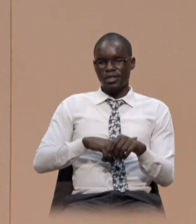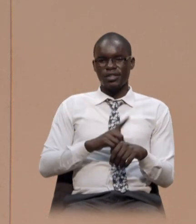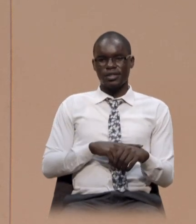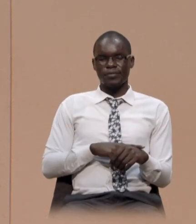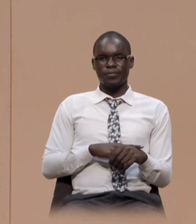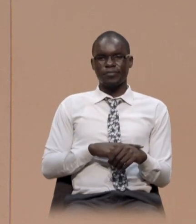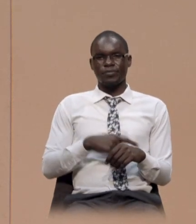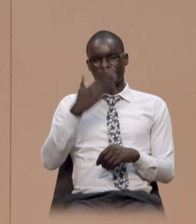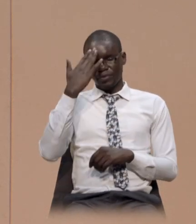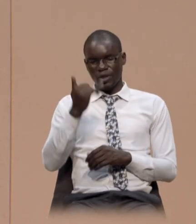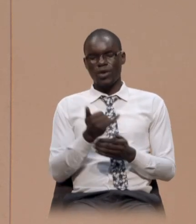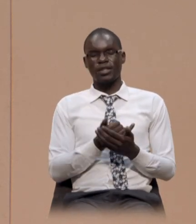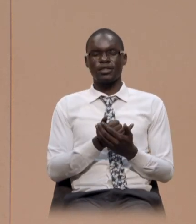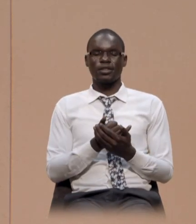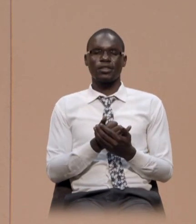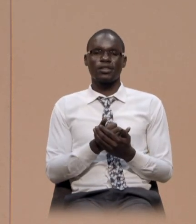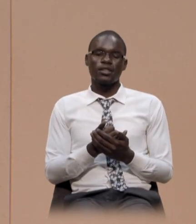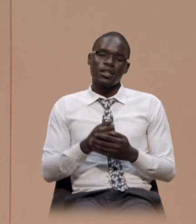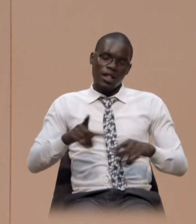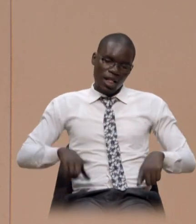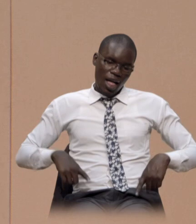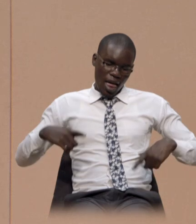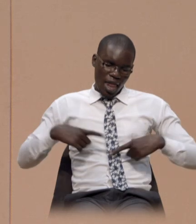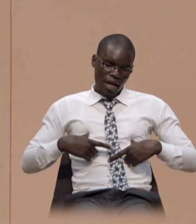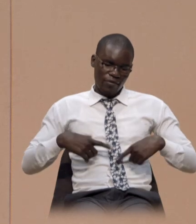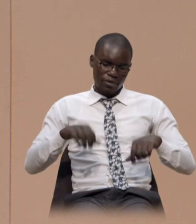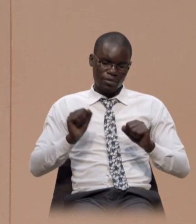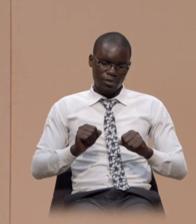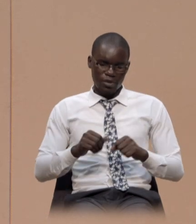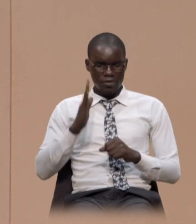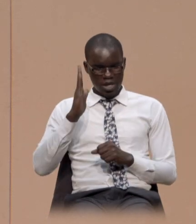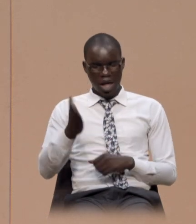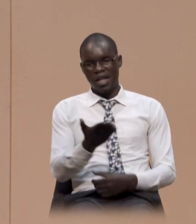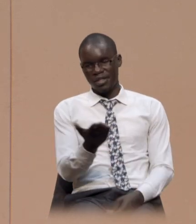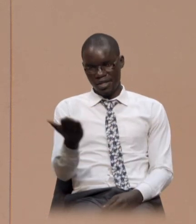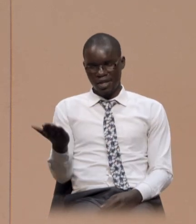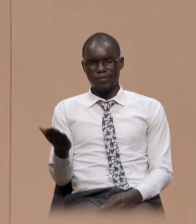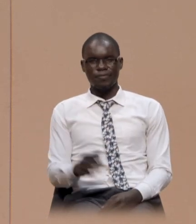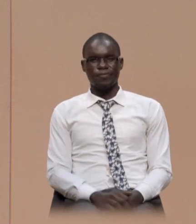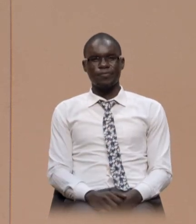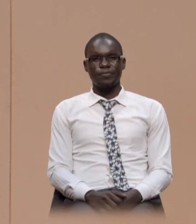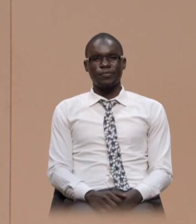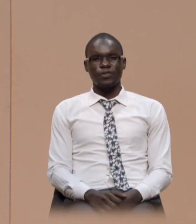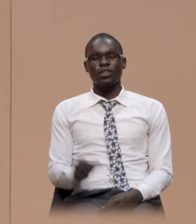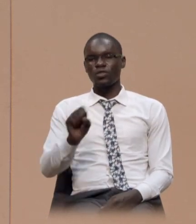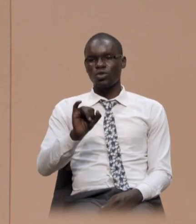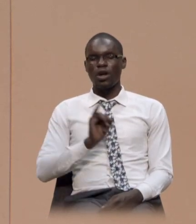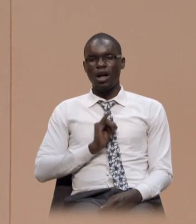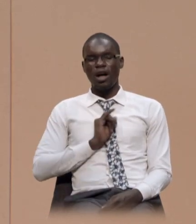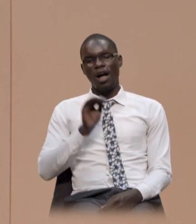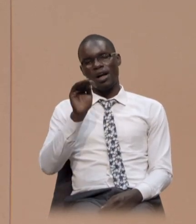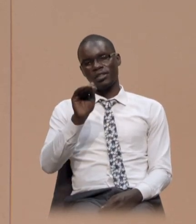hiyo inaonyesha kwamba maisha inaweza kukuelekeza katika mwelekeo huo. Kwa hivyo ndio ninakuomba